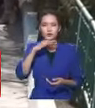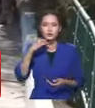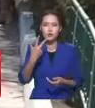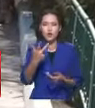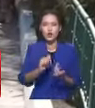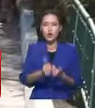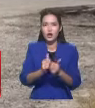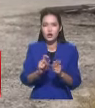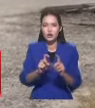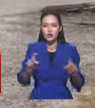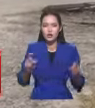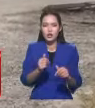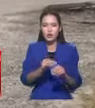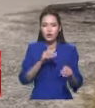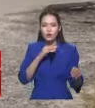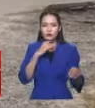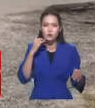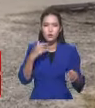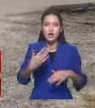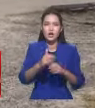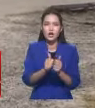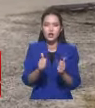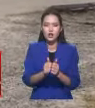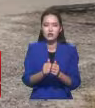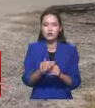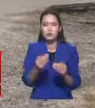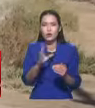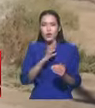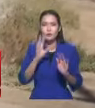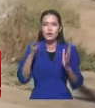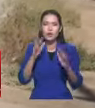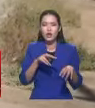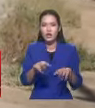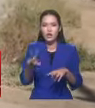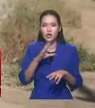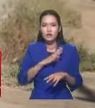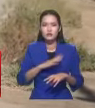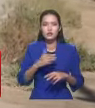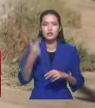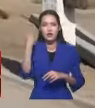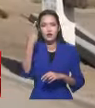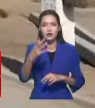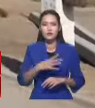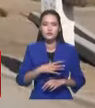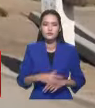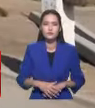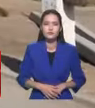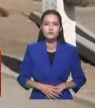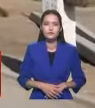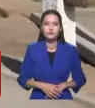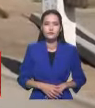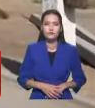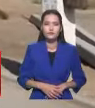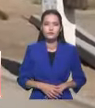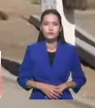өтеді. Көлік тұрағы тар болғандықтан маңында аяқ басар жер жоқ. Жағдайды басшылыққа мектеп директоры да хабарлаған. Қазіргі таңда барлығын